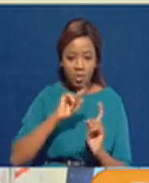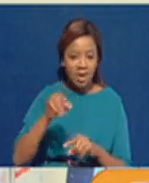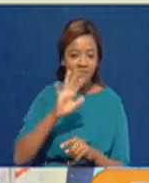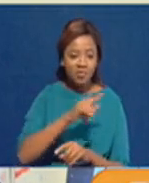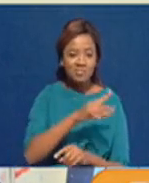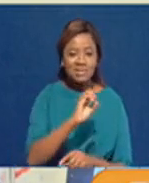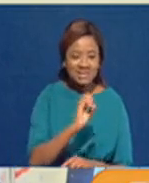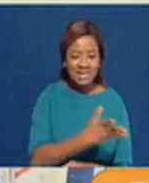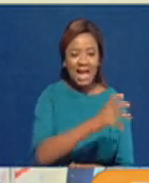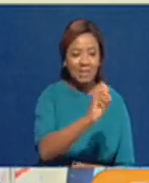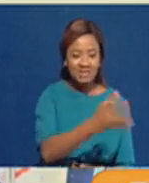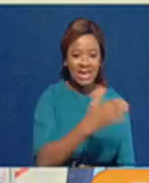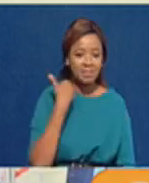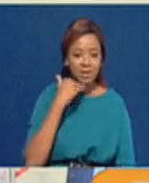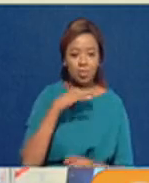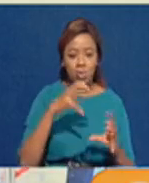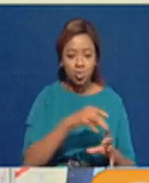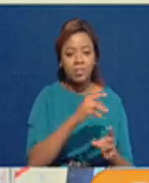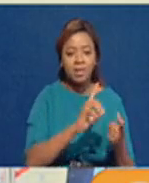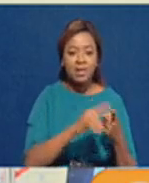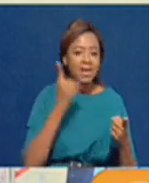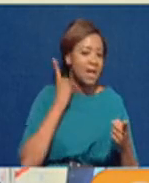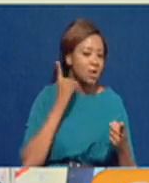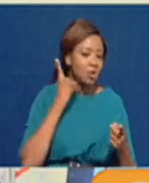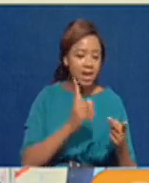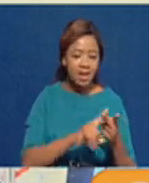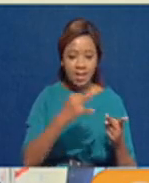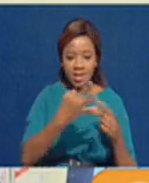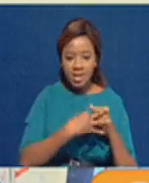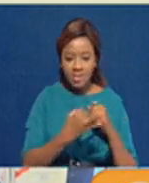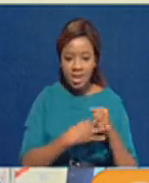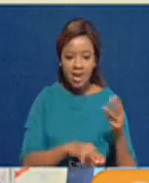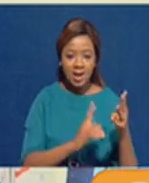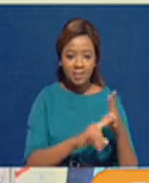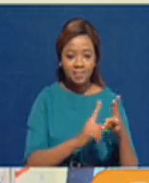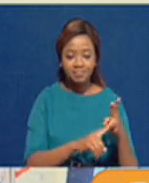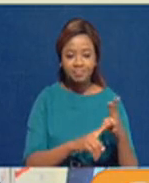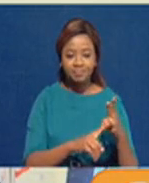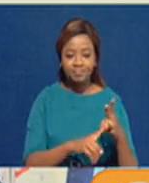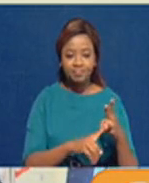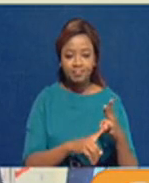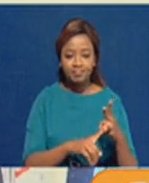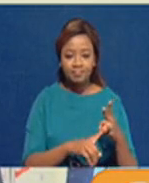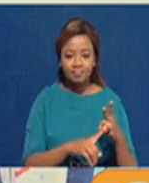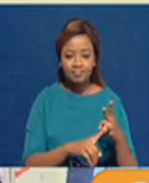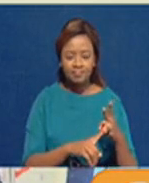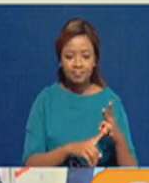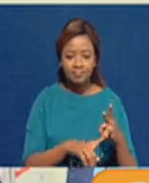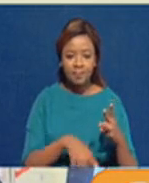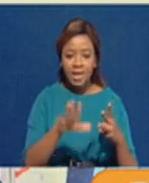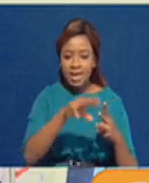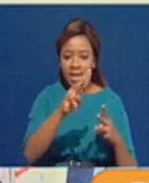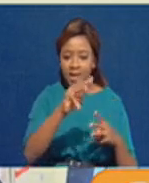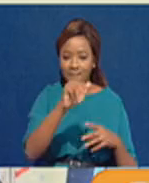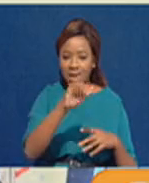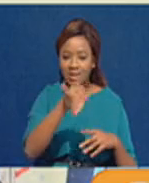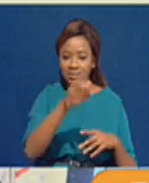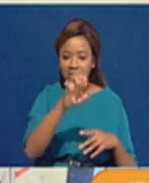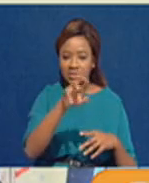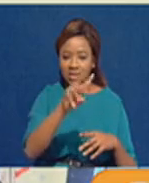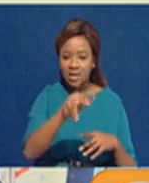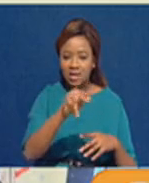mabanda tuseme area ya Dandora, Kibra, wengine wanatokea upande wa Shauri Moyo majengo.